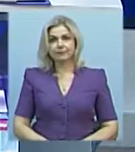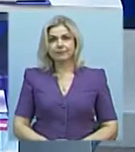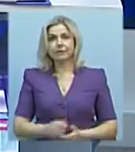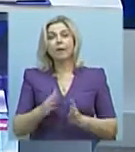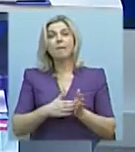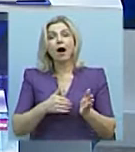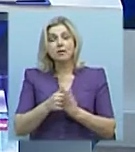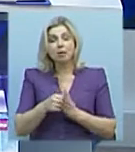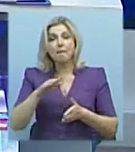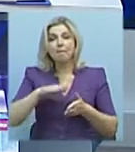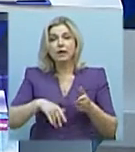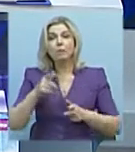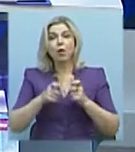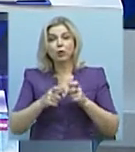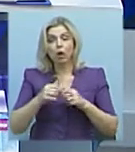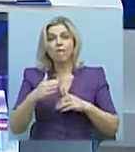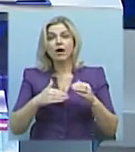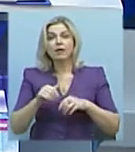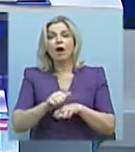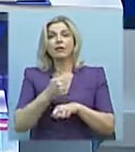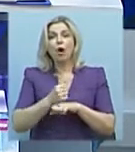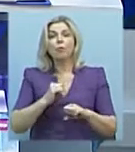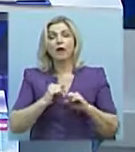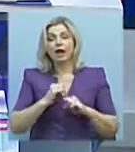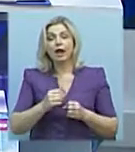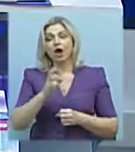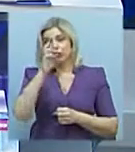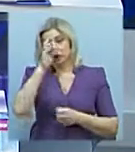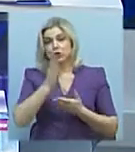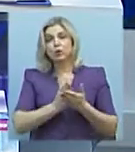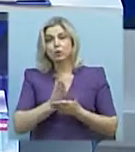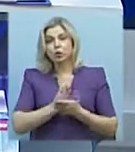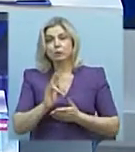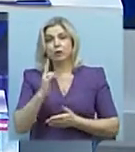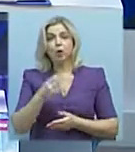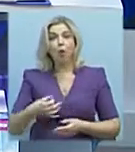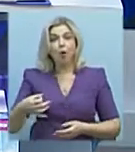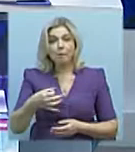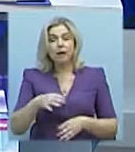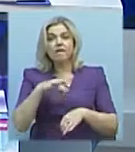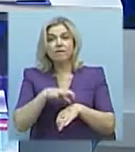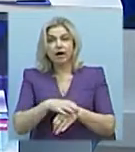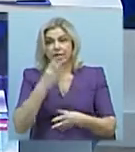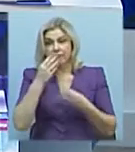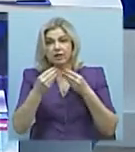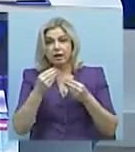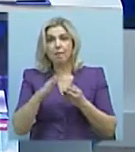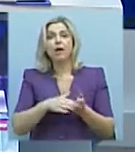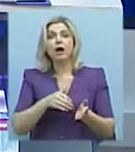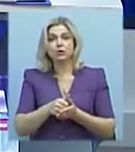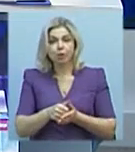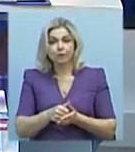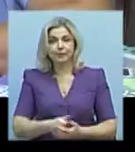Масло без молока. Фахівці головного управління Держпродспоживслужби у Миколаївській області виявили фальсифіковане